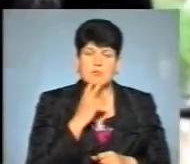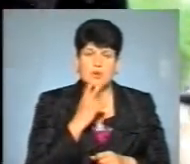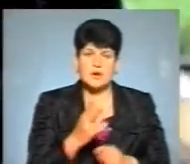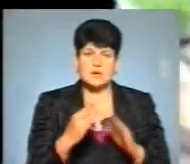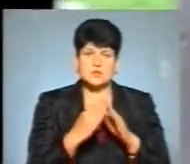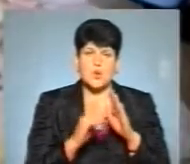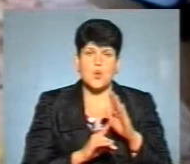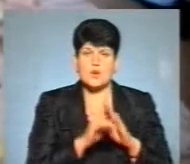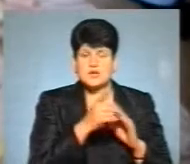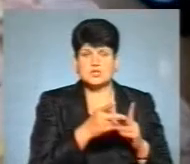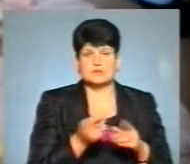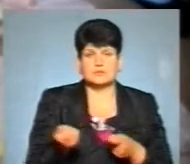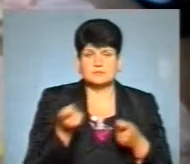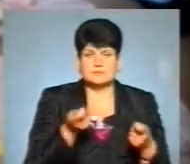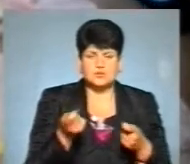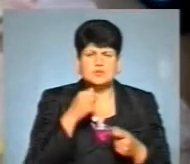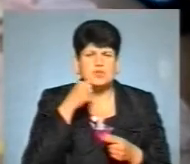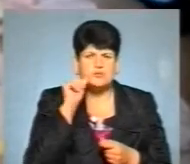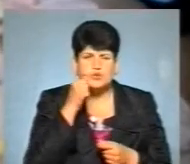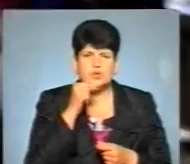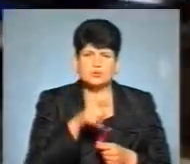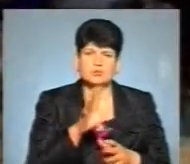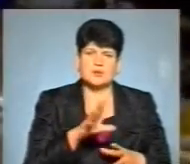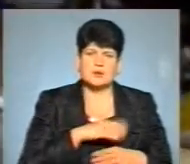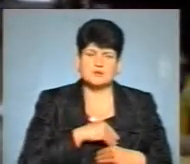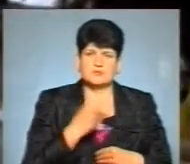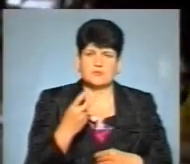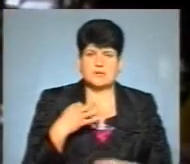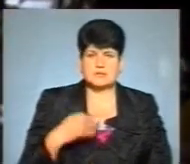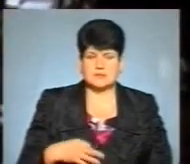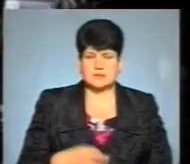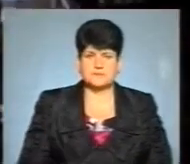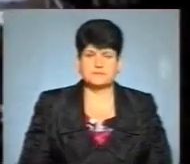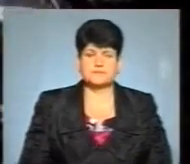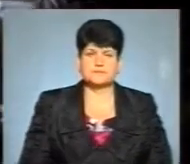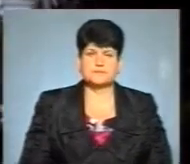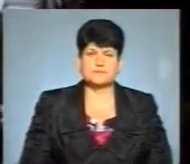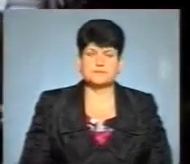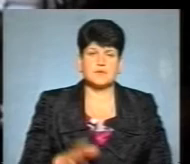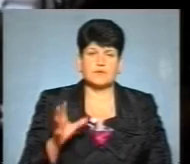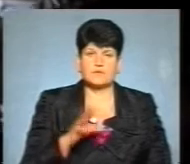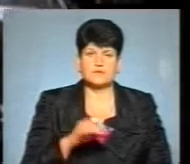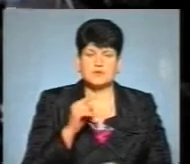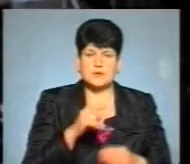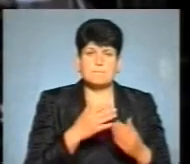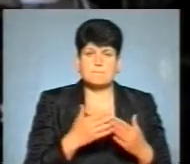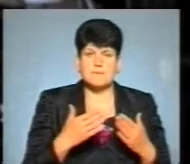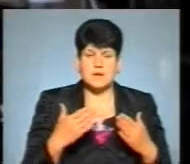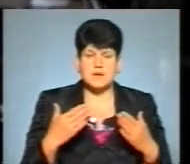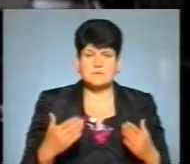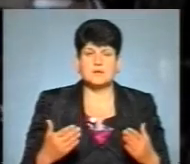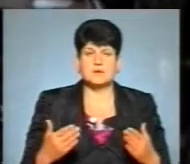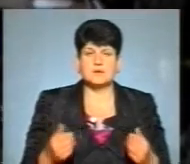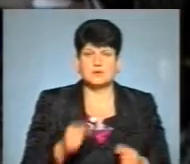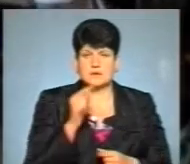сюди переносили від учора. Тут сьогодні ночуватиме з двома синами. Двома, дивіться, все там меблями. От тому